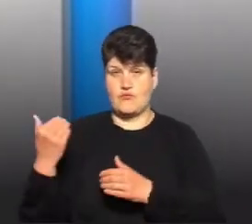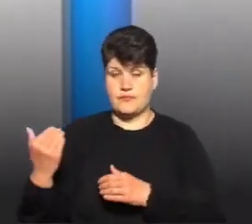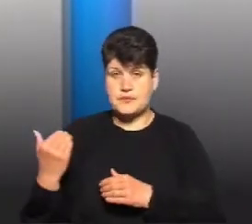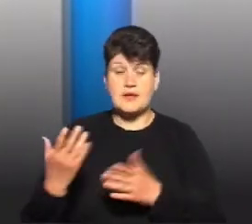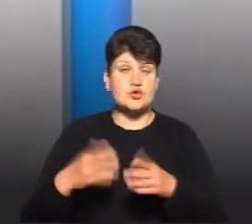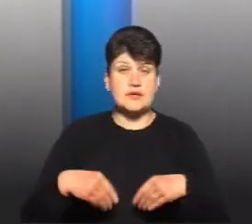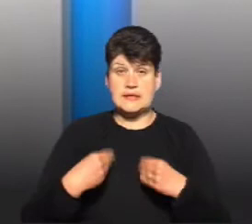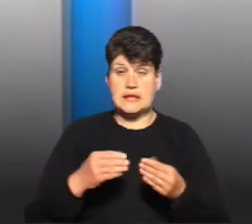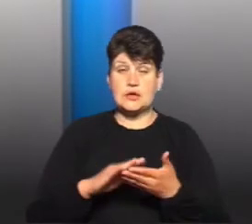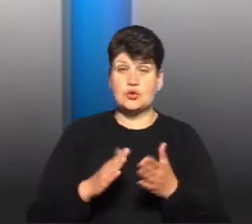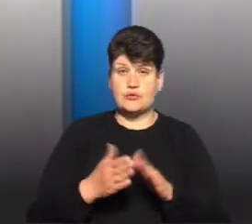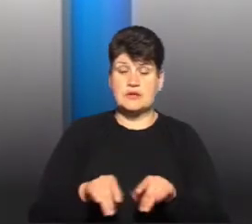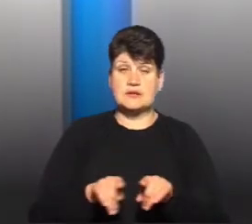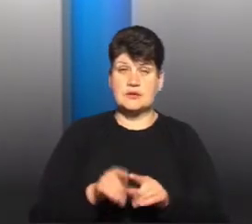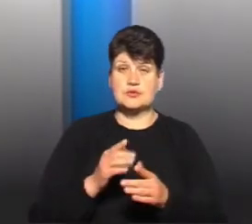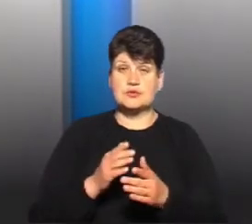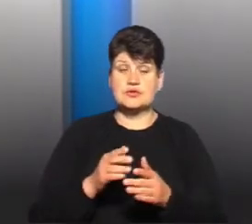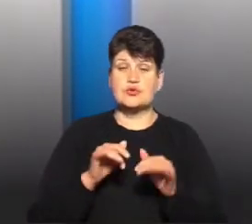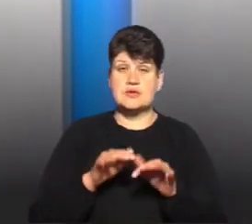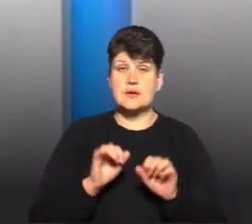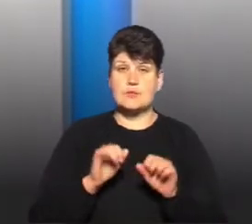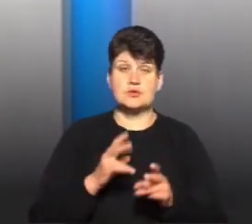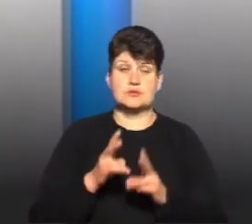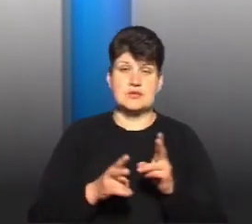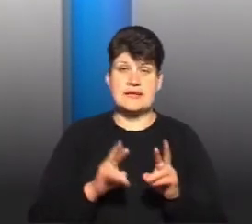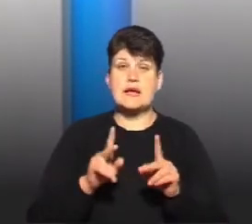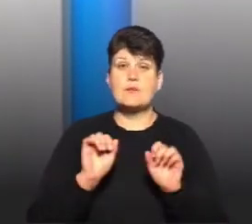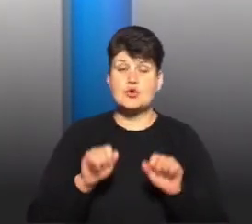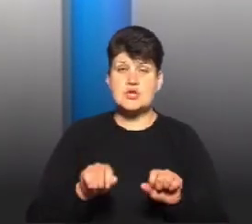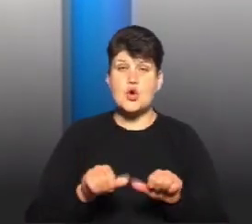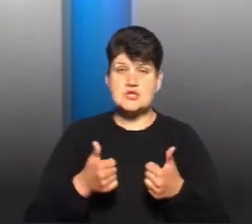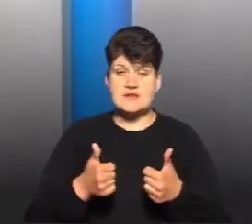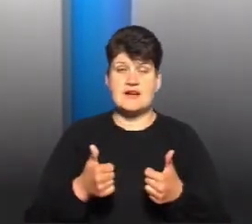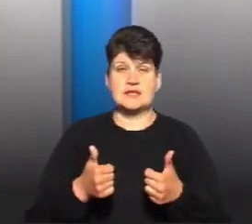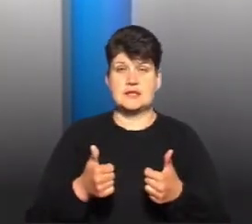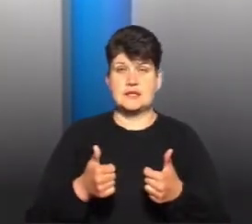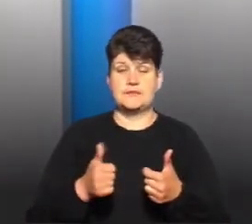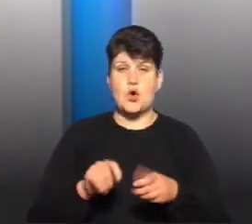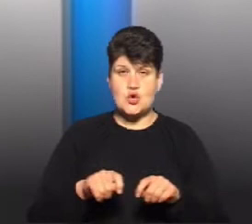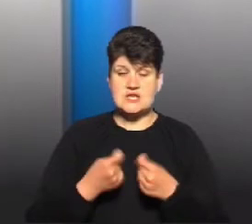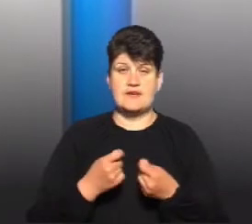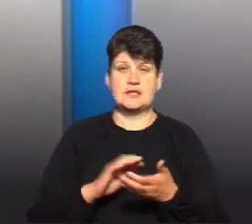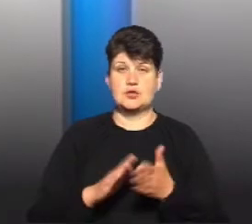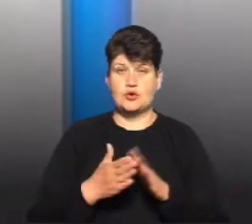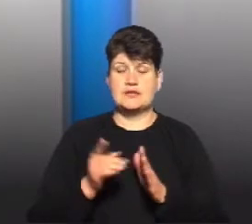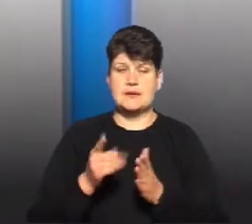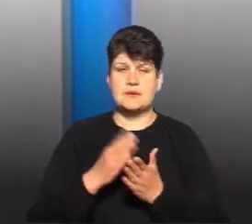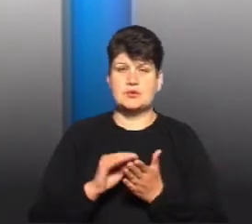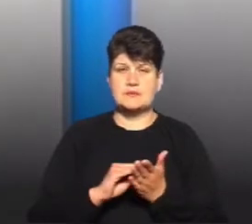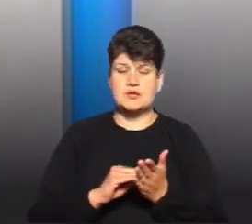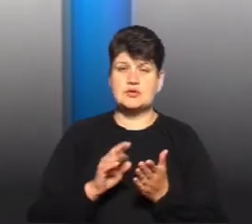принципі, також дії його можна оскаржити. Як можна розірвати достроковий договір? В вашому самому договорі також має бути прописано. Якщо там прописаний